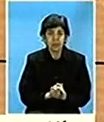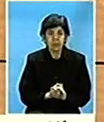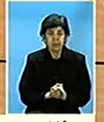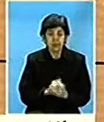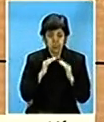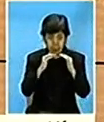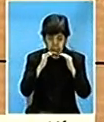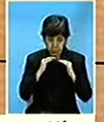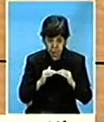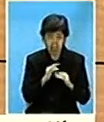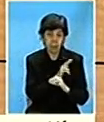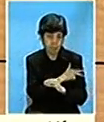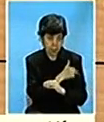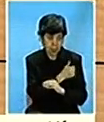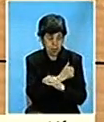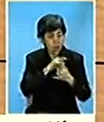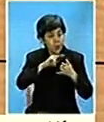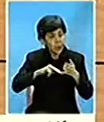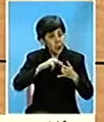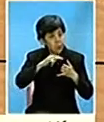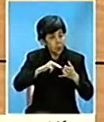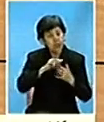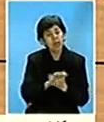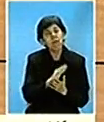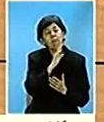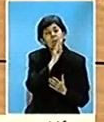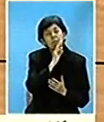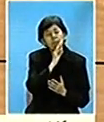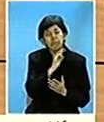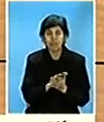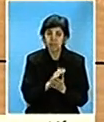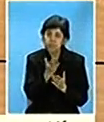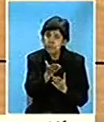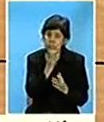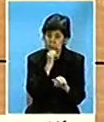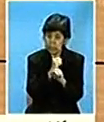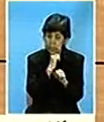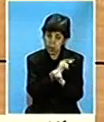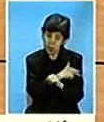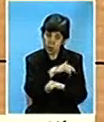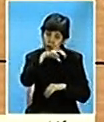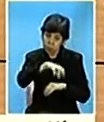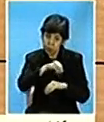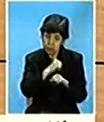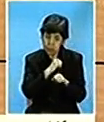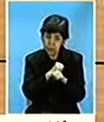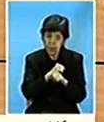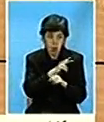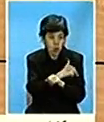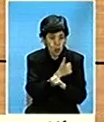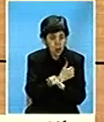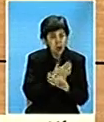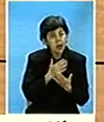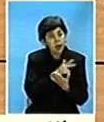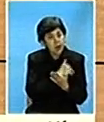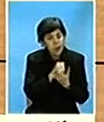งคือการรักษาพยาบาลถ้าเราสามารถสร้างโรงพยาบาลระดับให้การรักษา